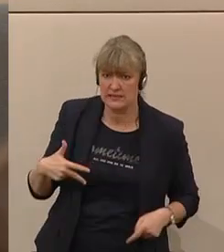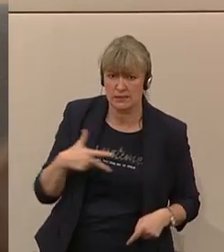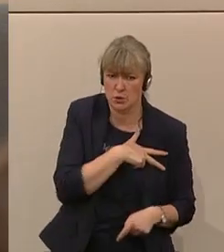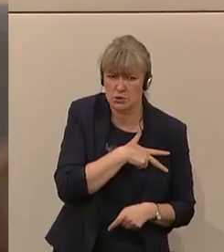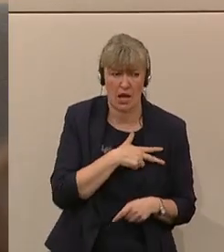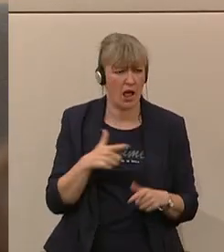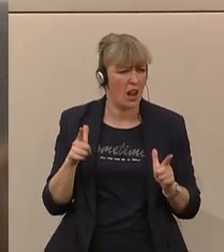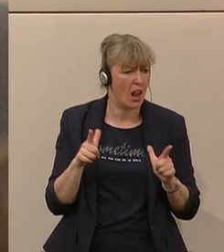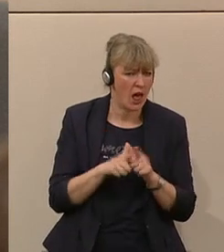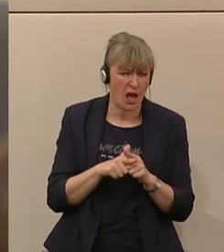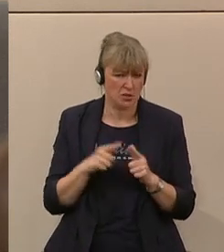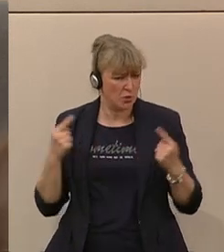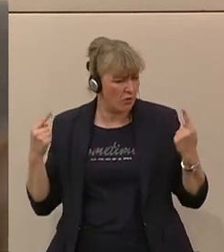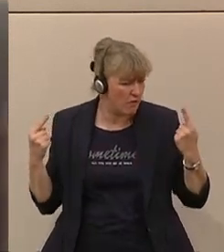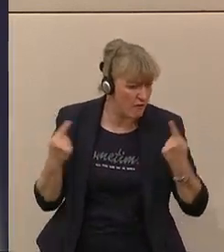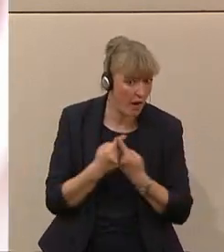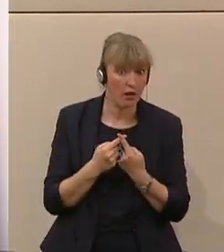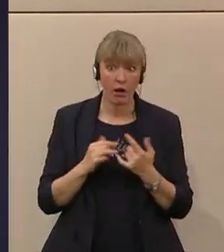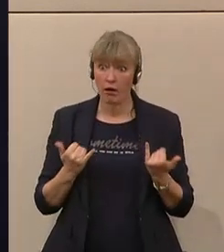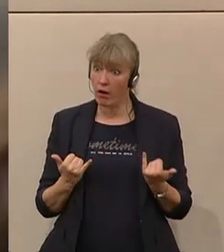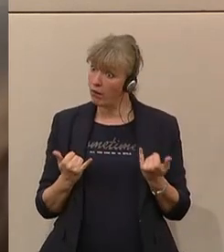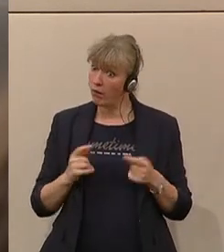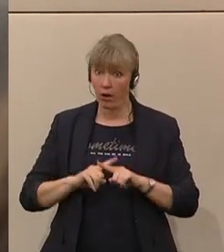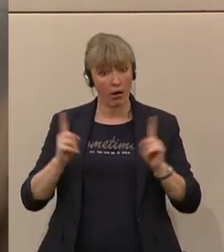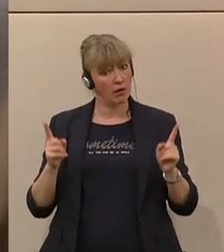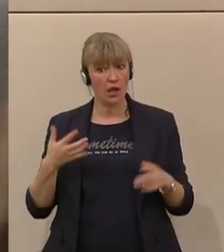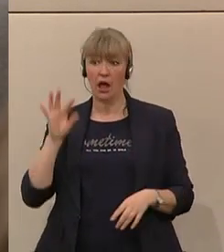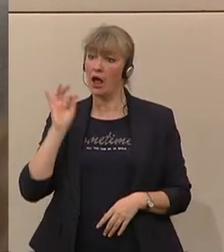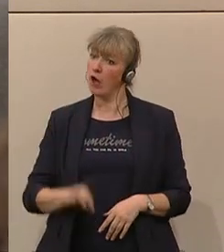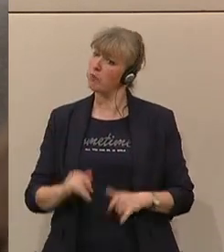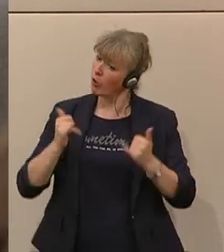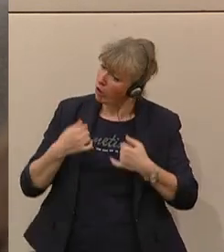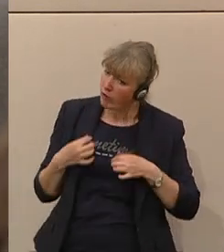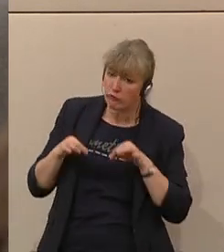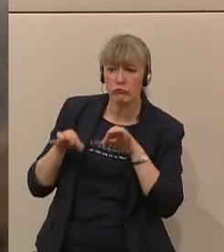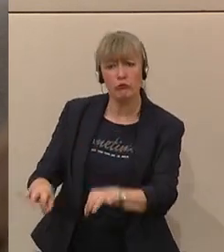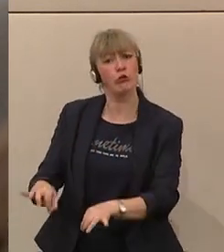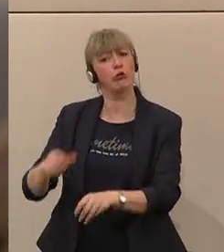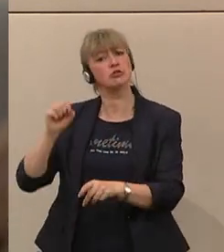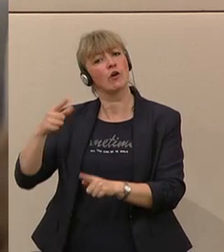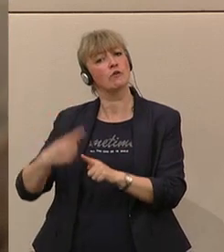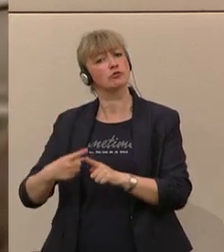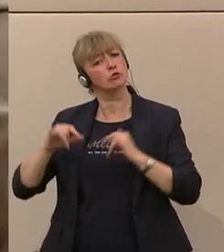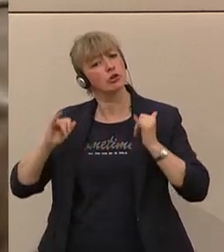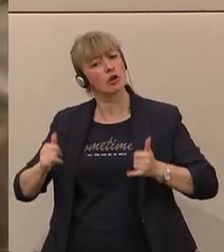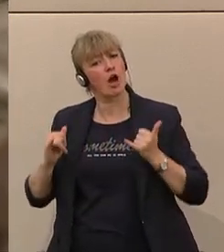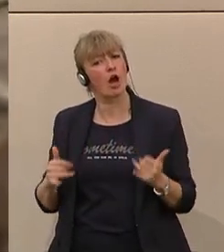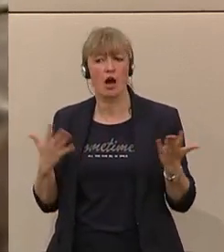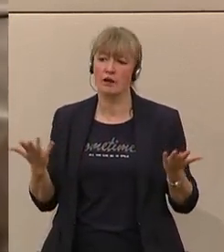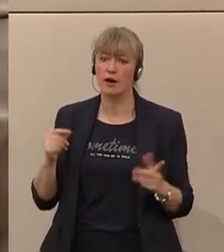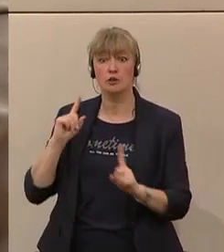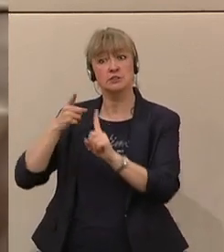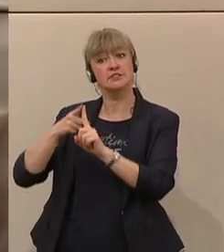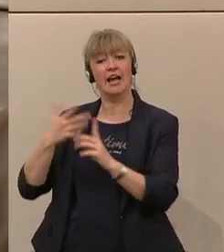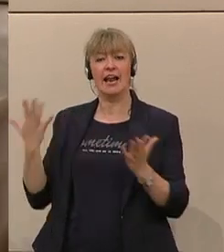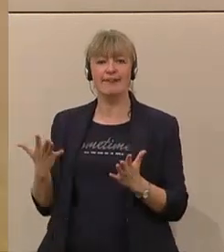leistungsfeindlich. Und heute? Freiheitliche Partei für 12-Stunden-Tag mit dem Ziel, dass es anstelle von